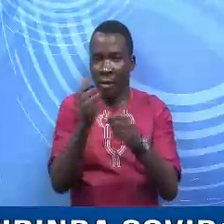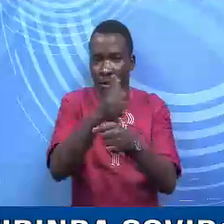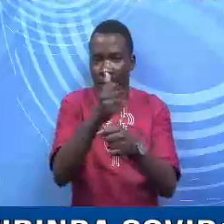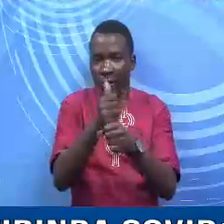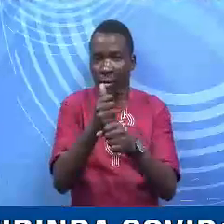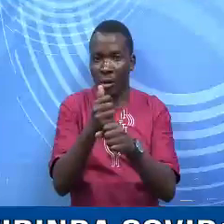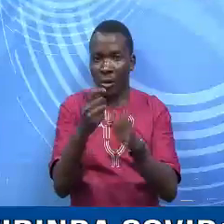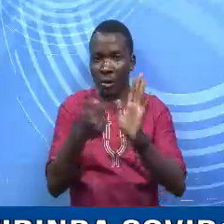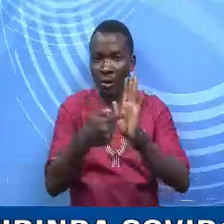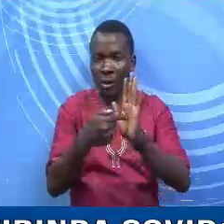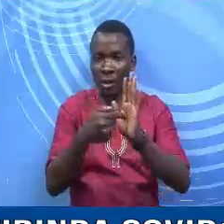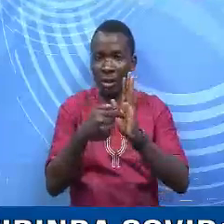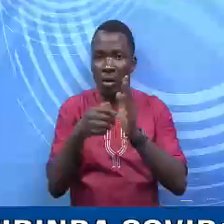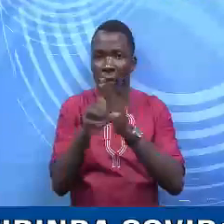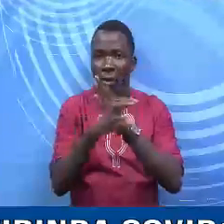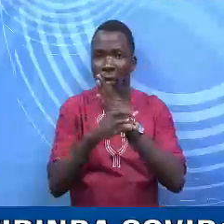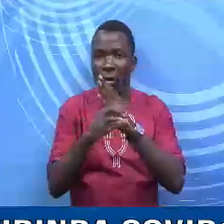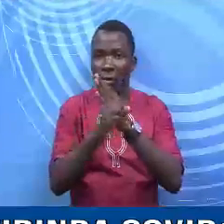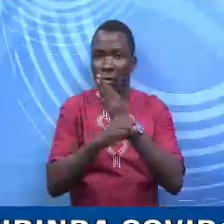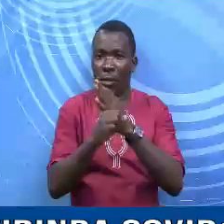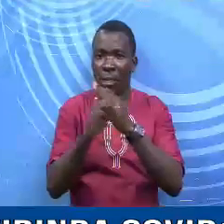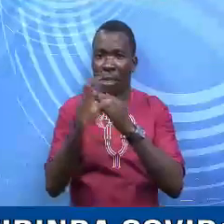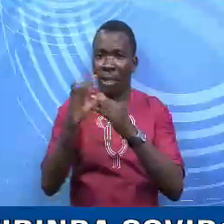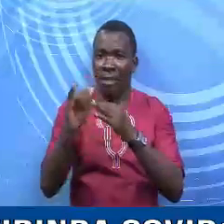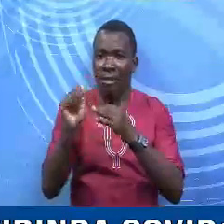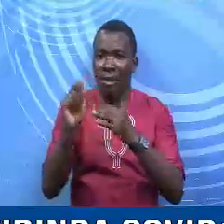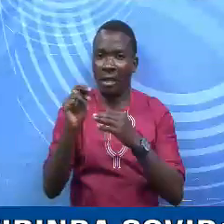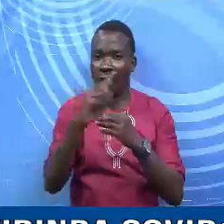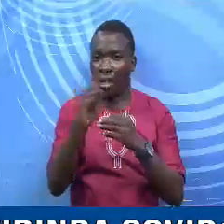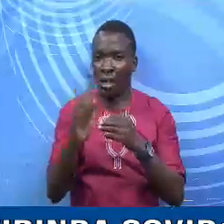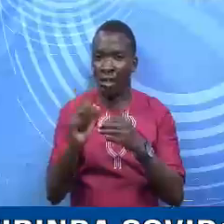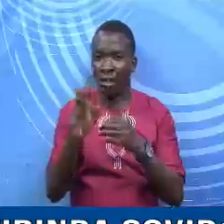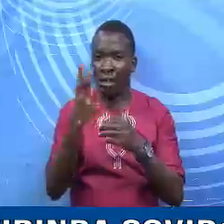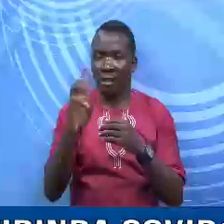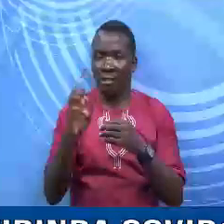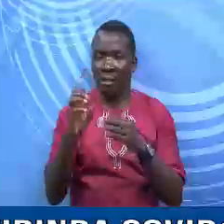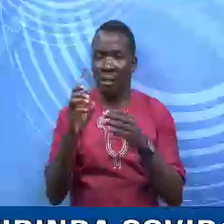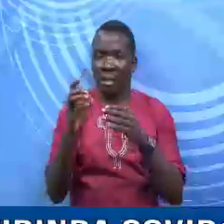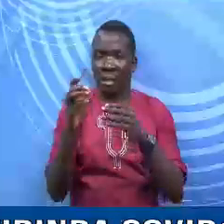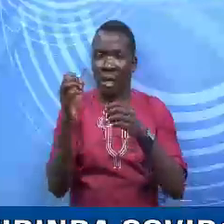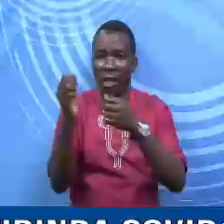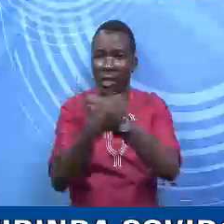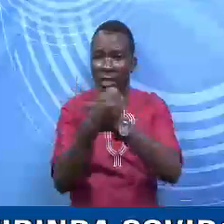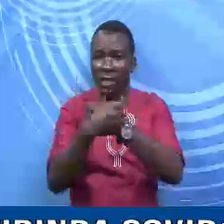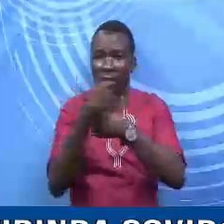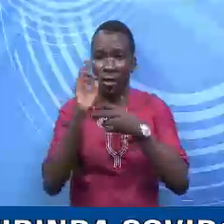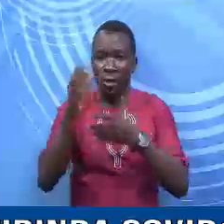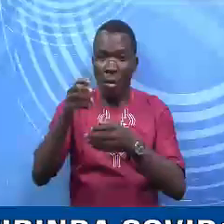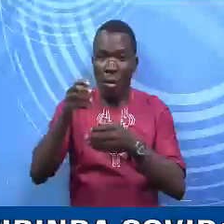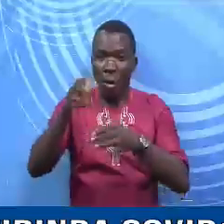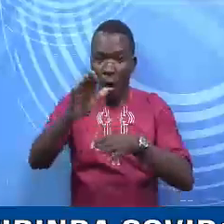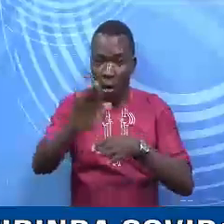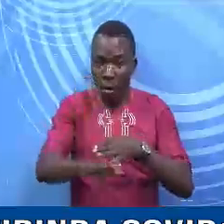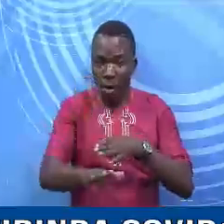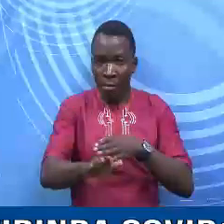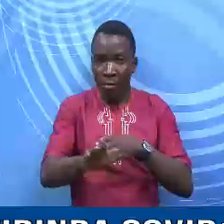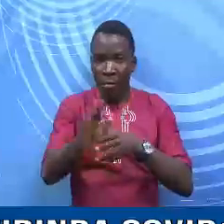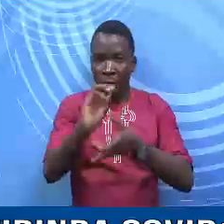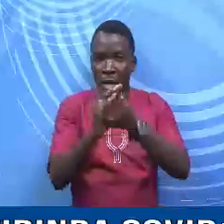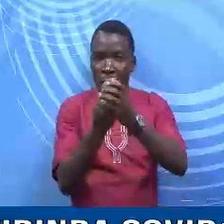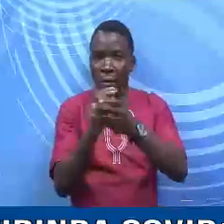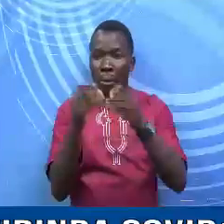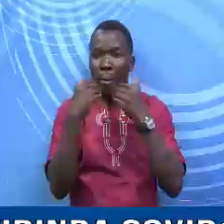uyu murenge wa Cyanzarwe mu karere ka Rubavu aho twageze dusanga kandagira ukarabe n'amazi isabune yo ari umugani.